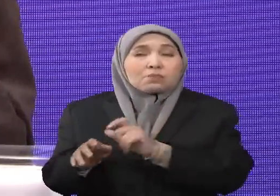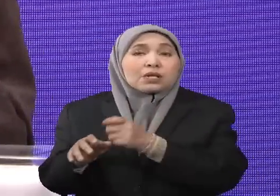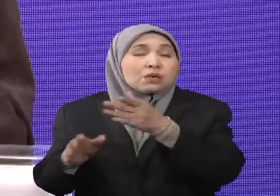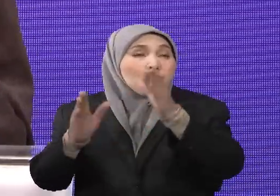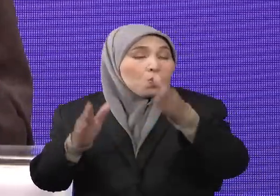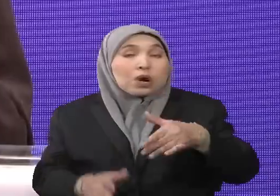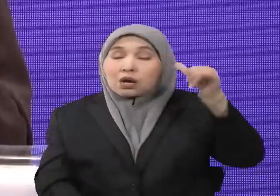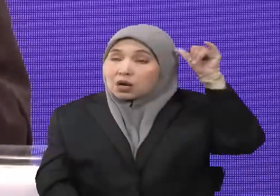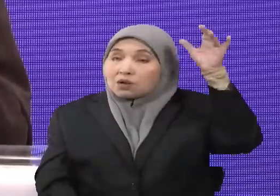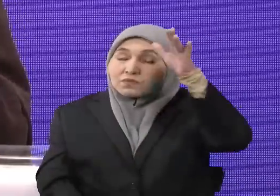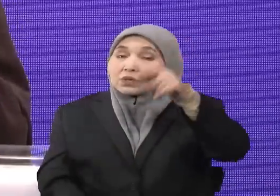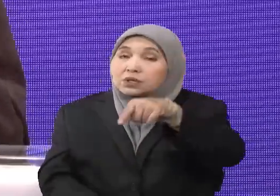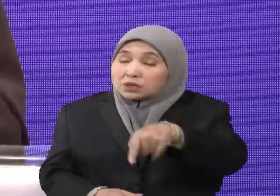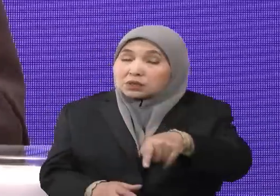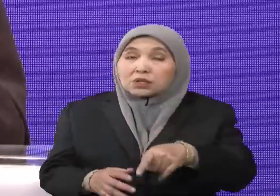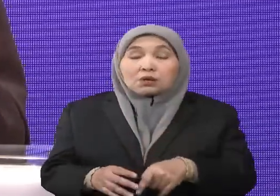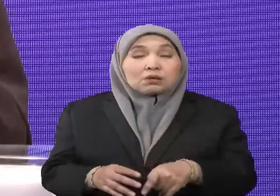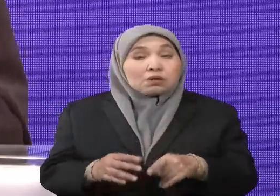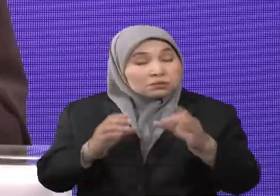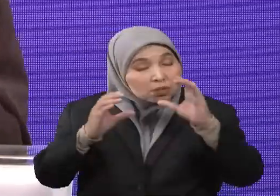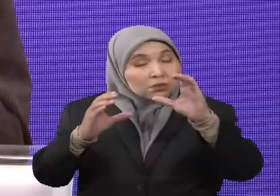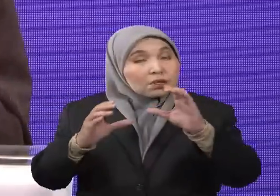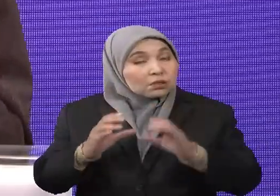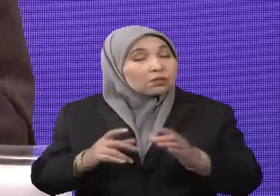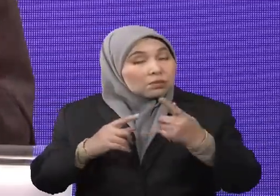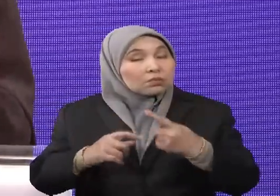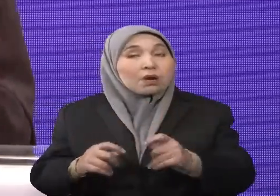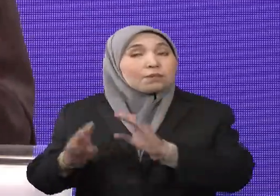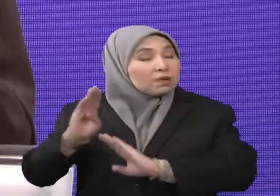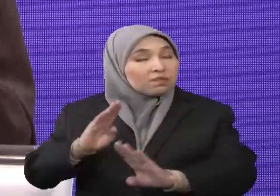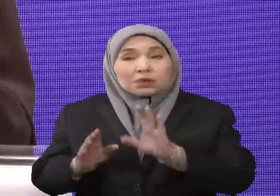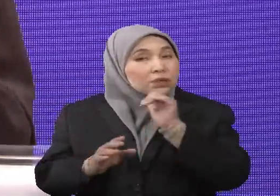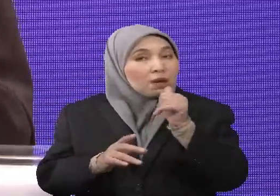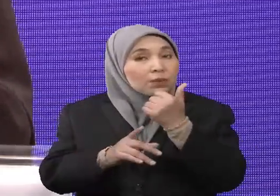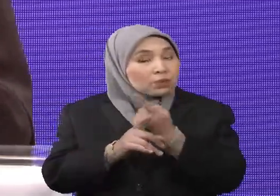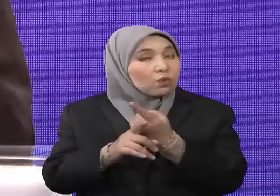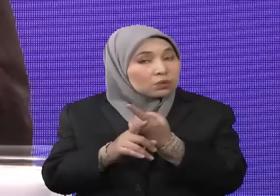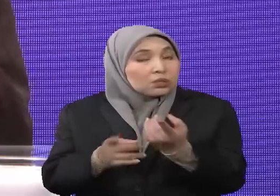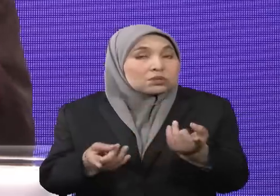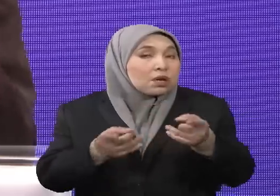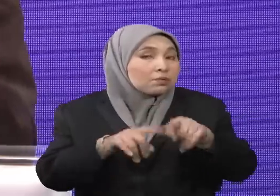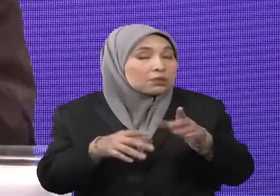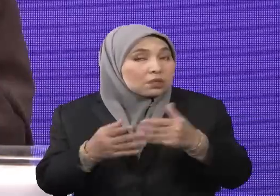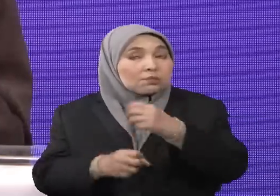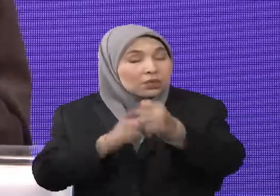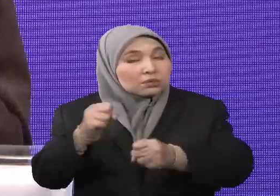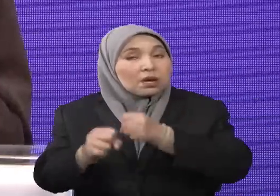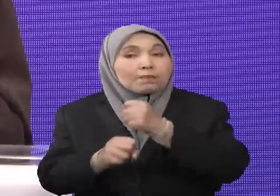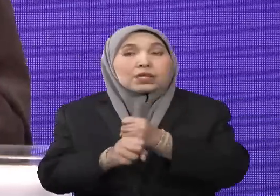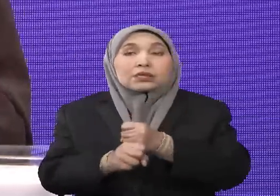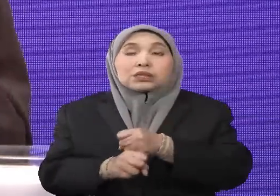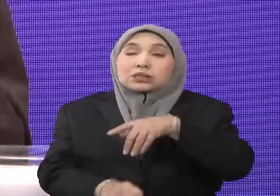jadi ini satu tindakan yang tak betul bahkan saya ingat satu kisah berlaku selepas zaman nabi pada zaman